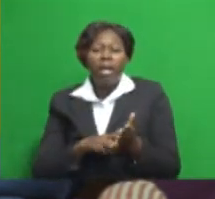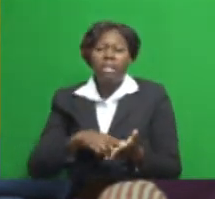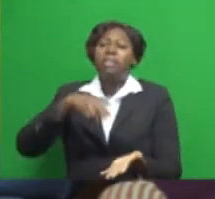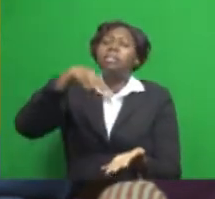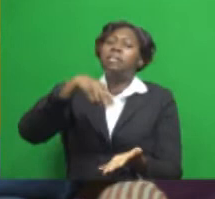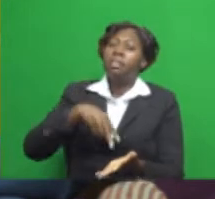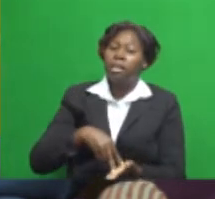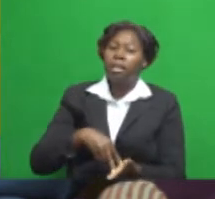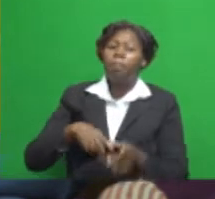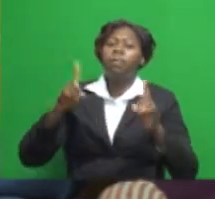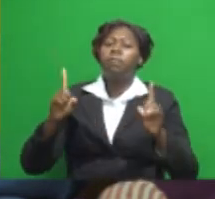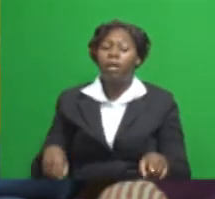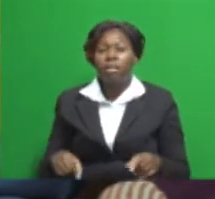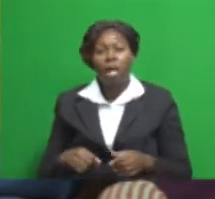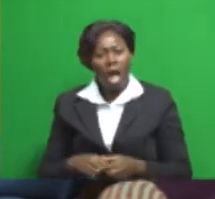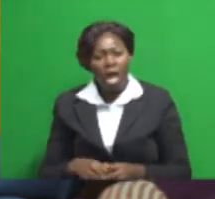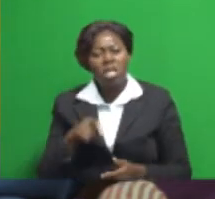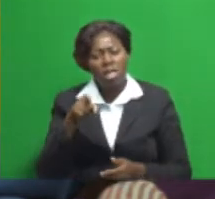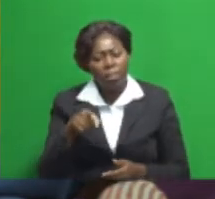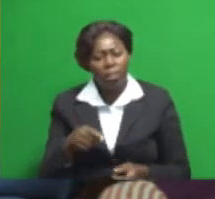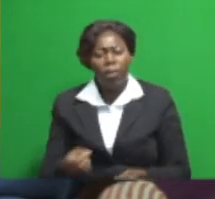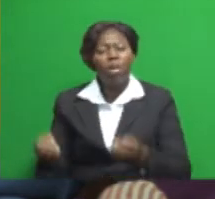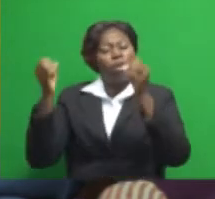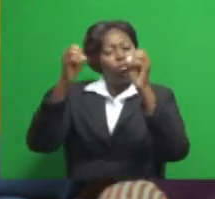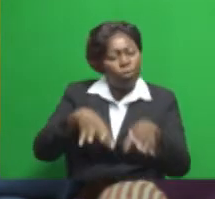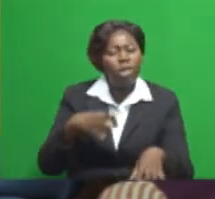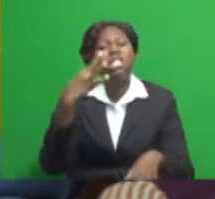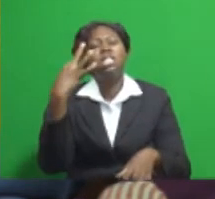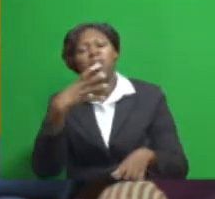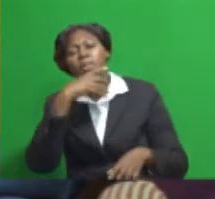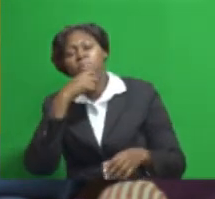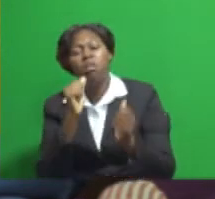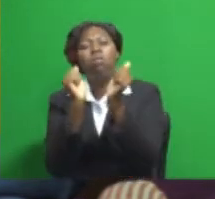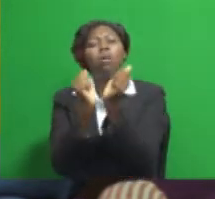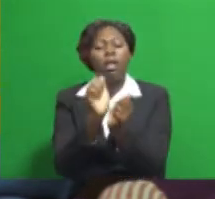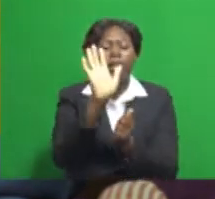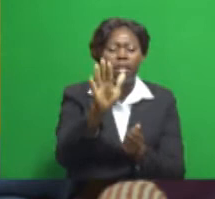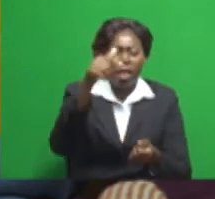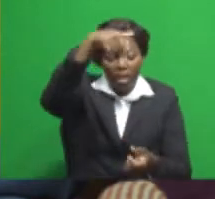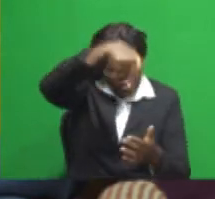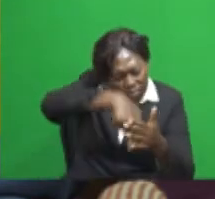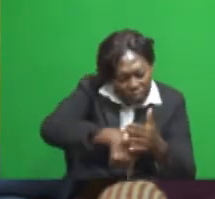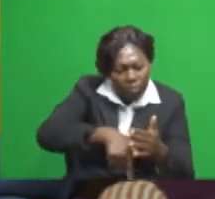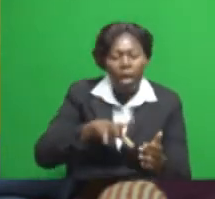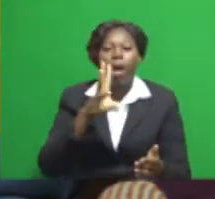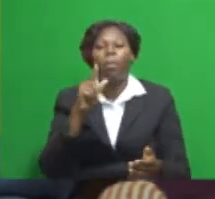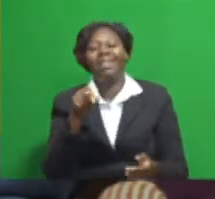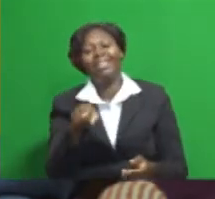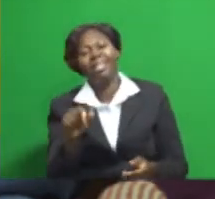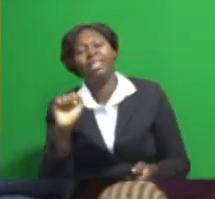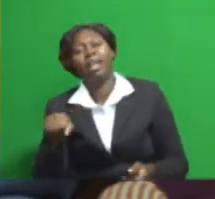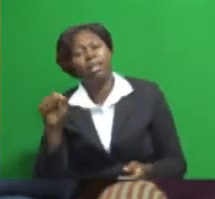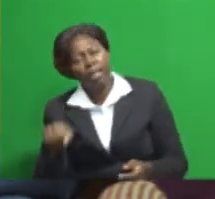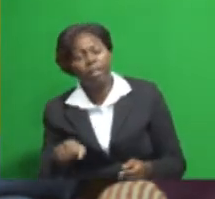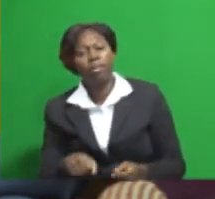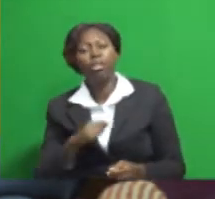akati kumakurukota ake hatina kuisira varume vatatu vakasungwa mukati memoto here ivo vakapindura vakati kuna mambo